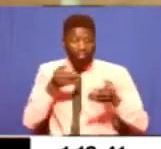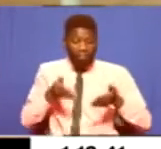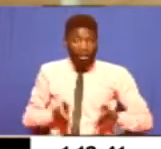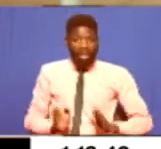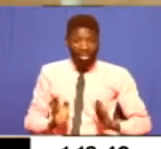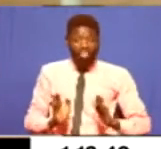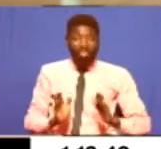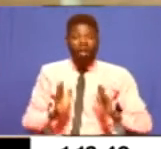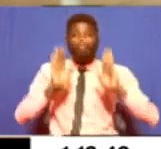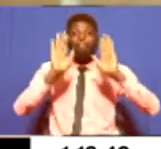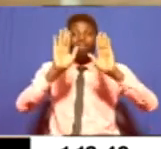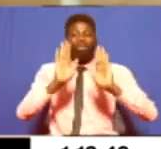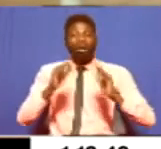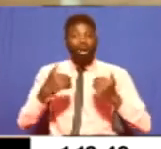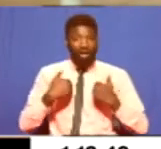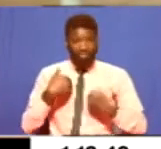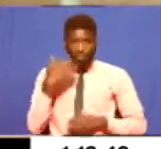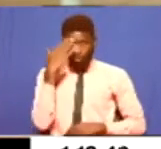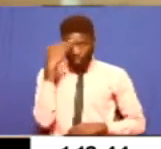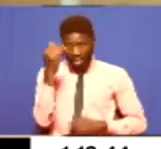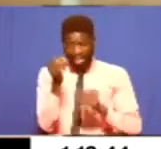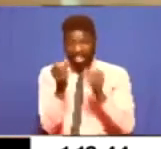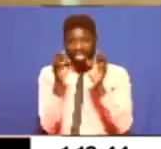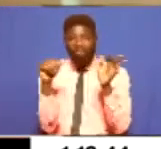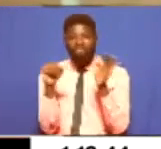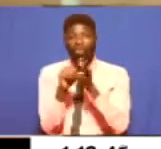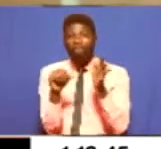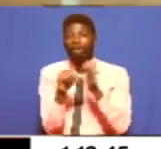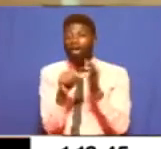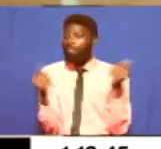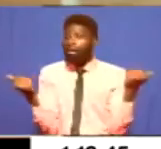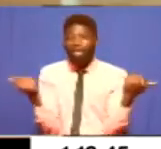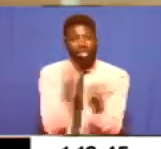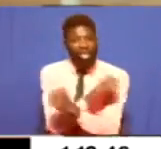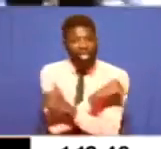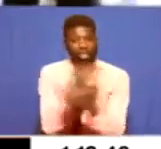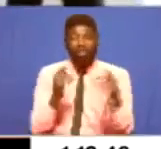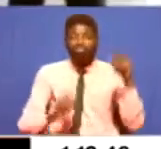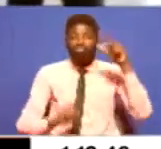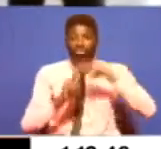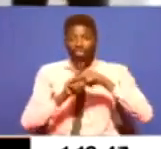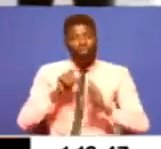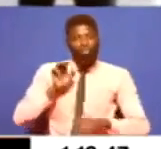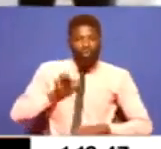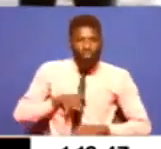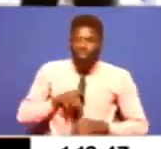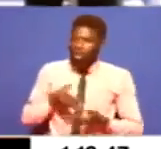case ukiwa na tatizo lolote, wewe mama ama mtoto unaweza saidika. Nancy Okware.